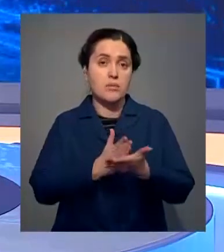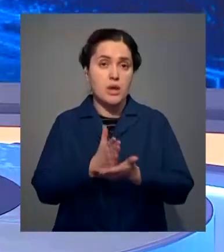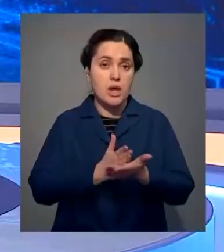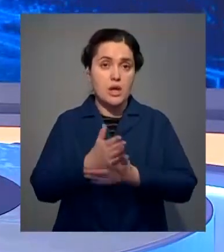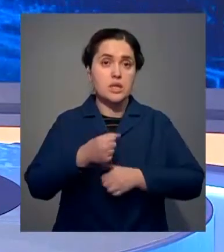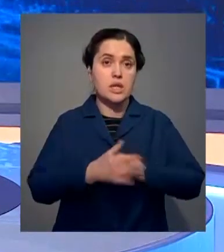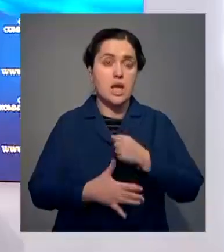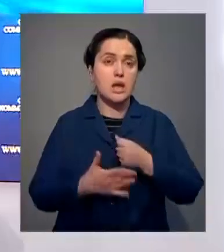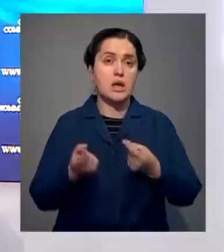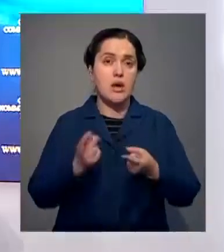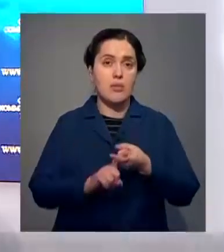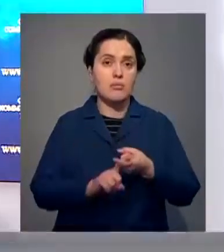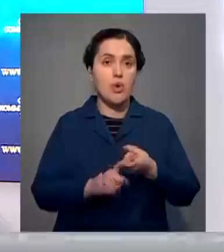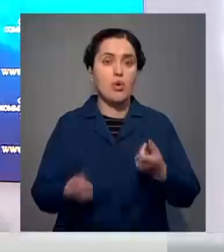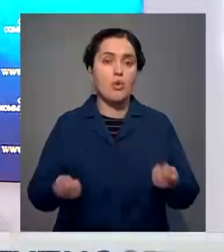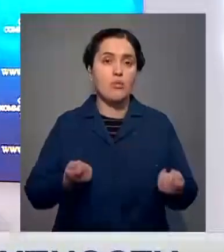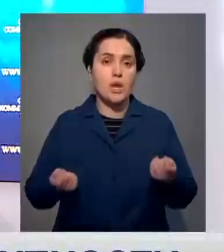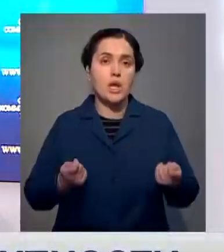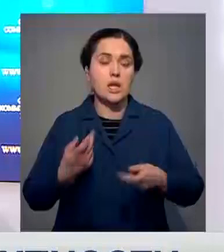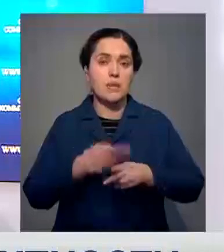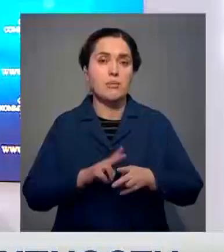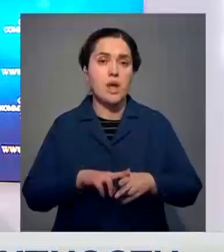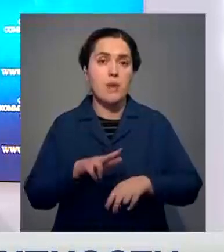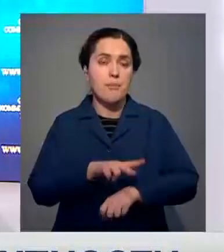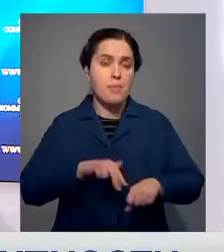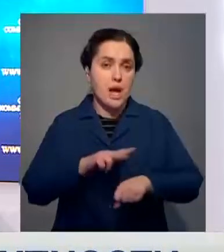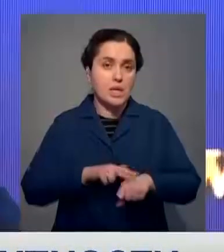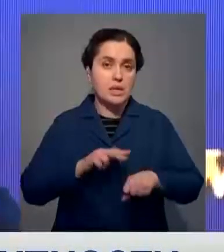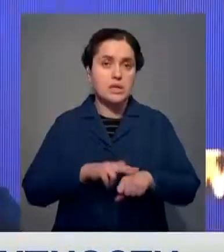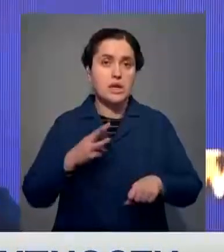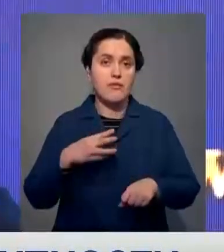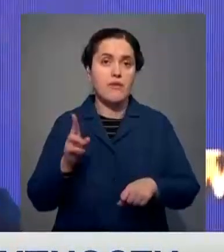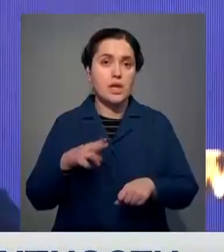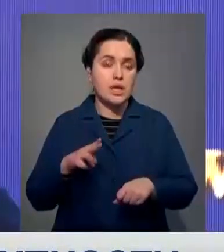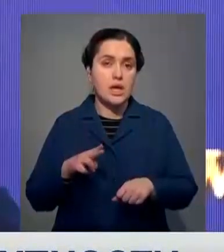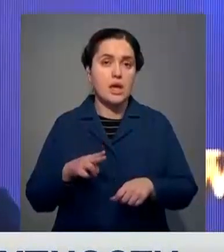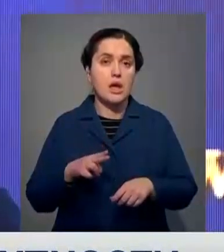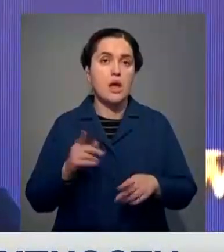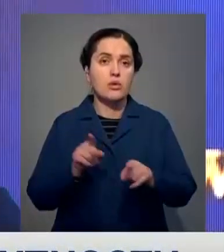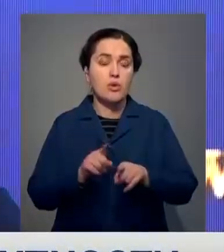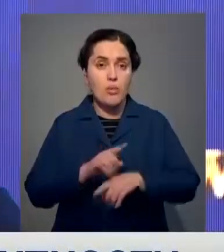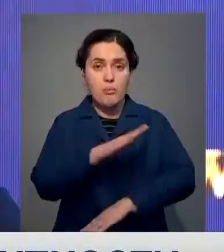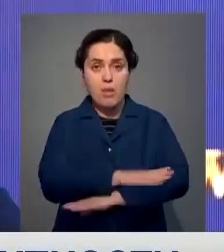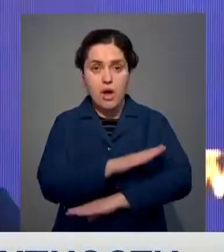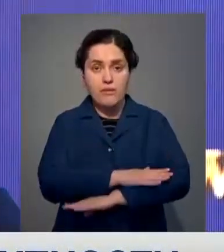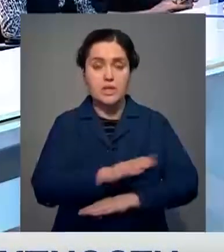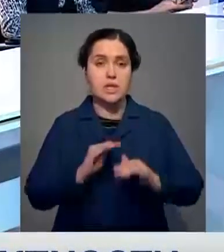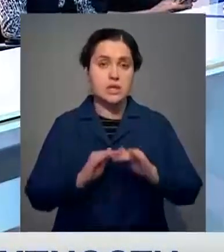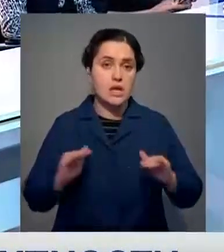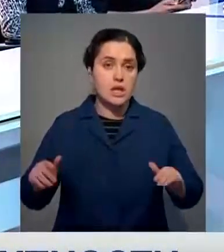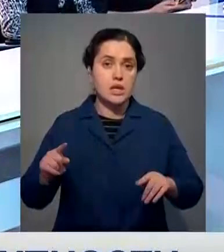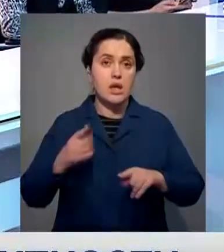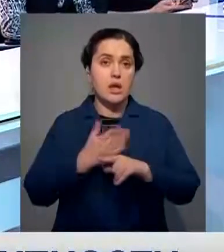центральных коммуникаций рассказал начальник управления ювенальной полиции комитета МВД Асет Оспанов. Также на поведение юных правонарушителей